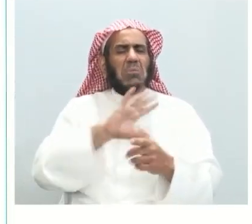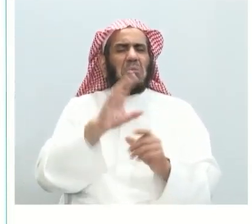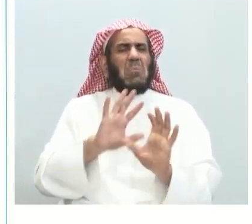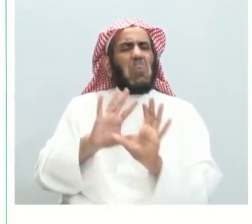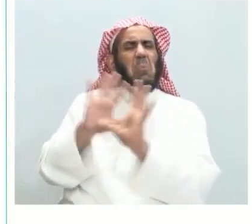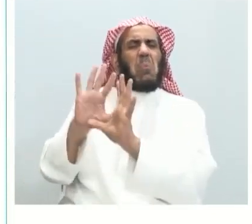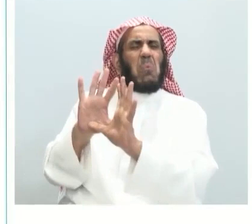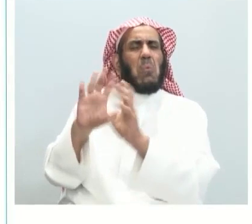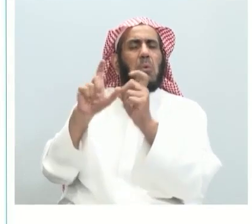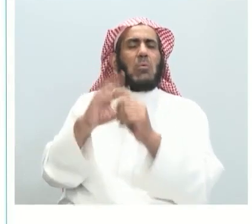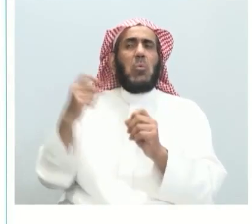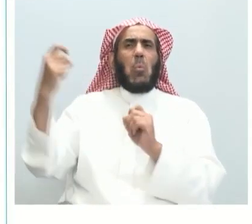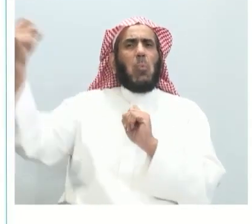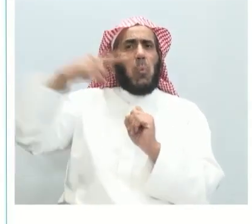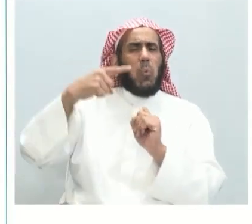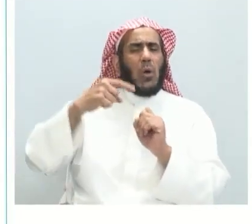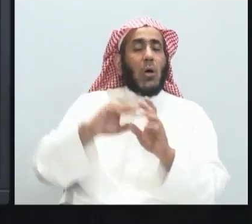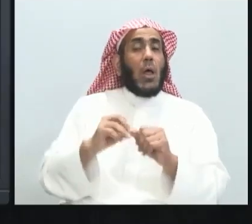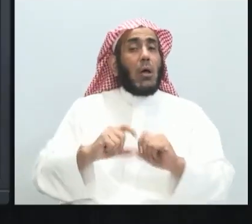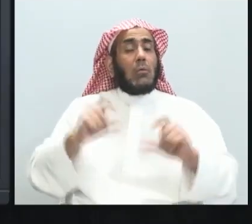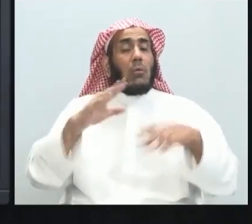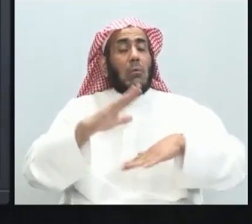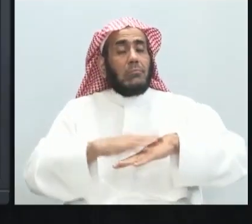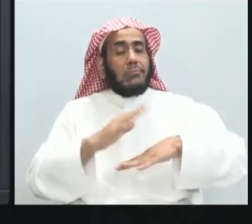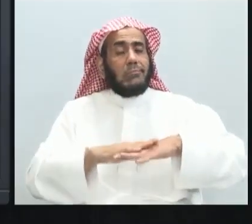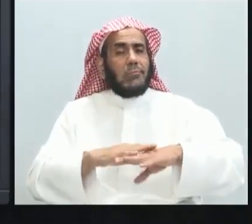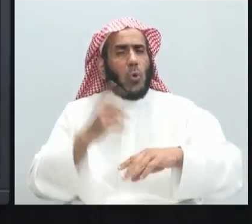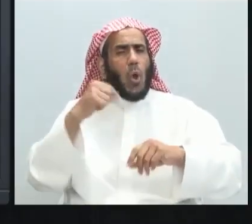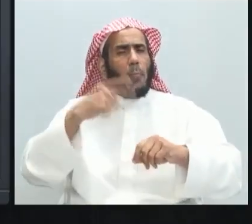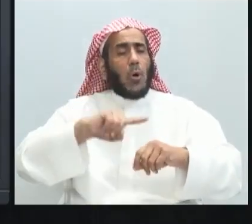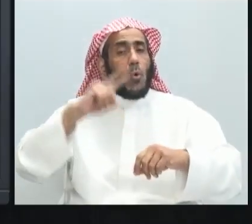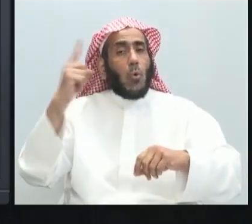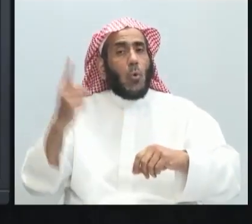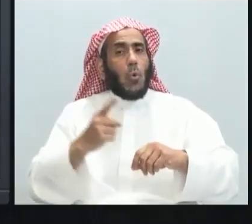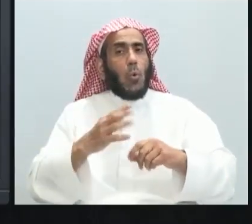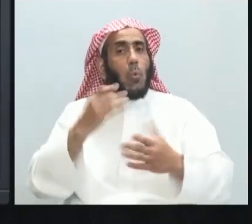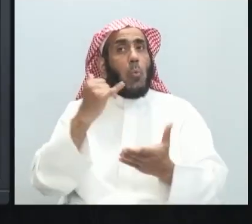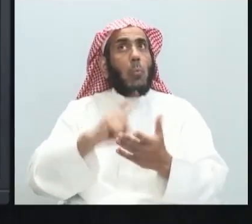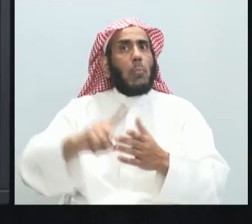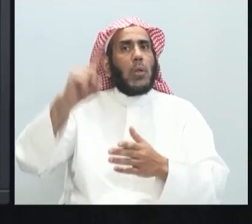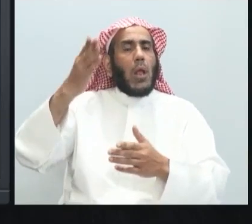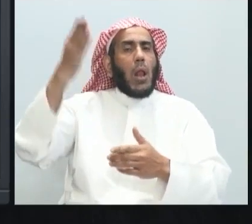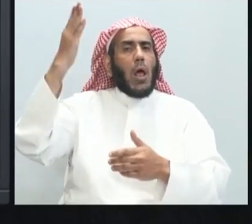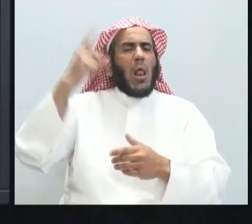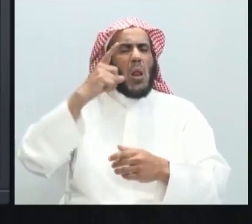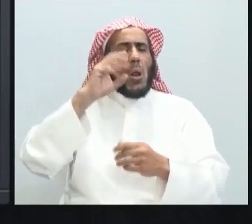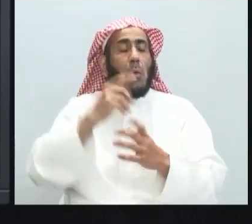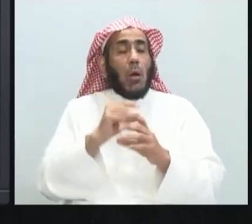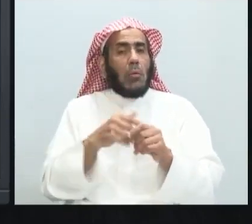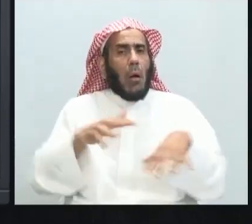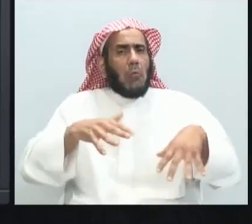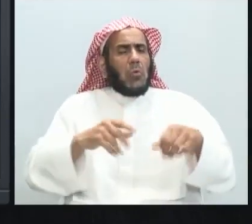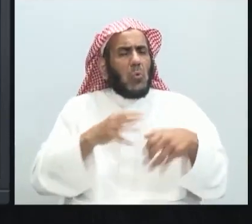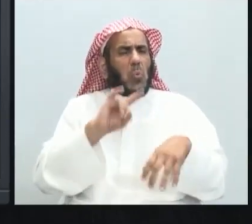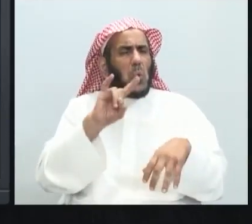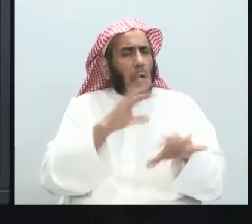دفع هذا الشهاب وهذا يدل على ان الامر كله بيد الله لان المر قد يخاف من الجن او